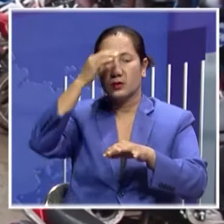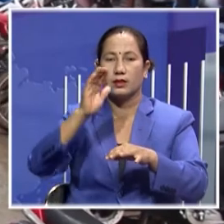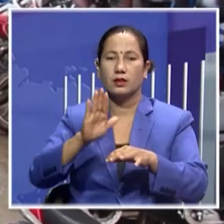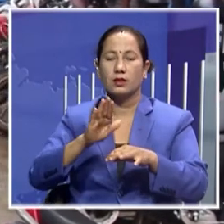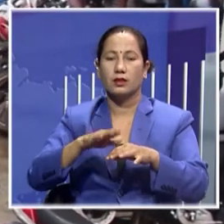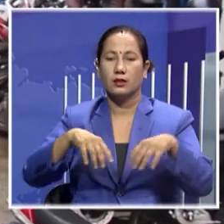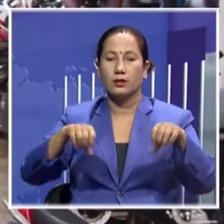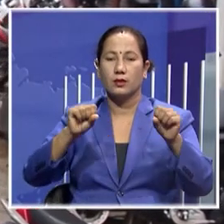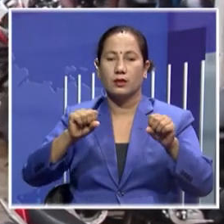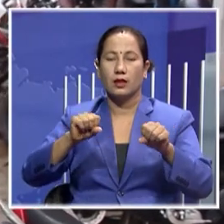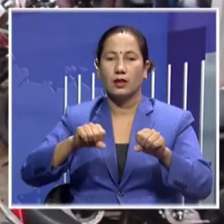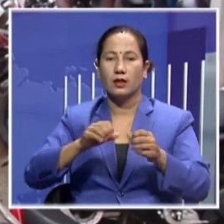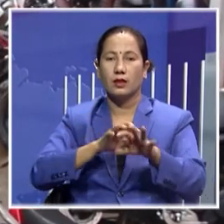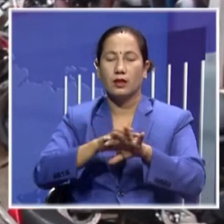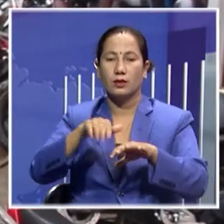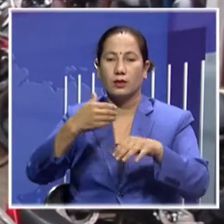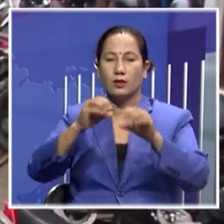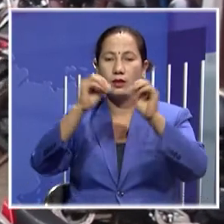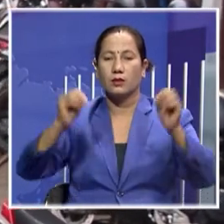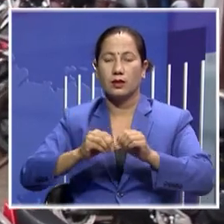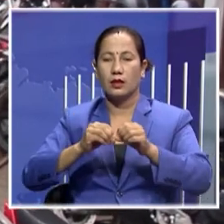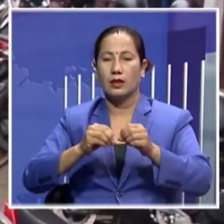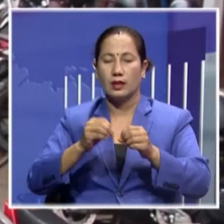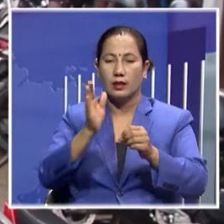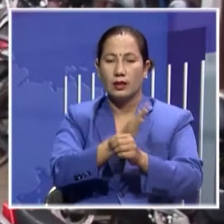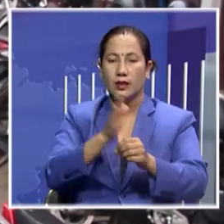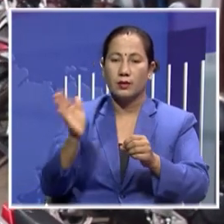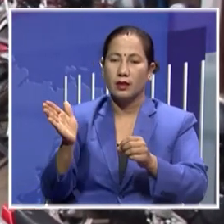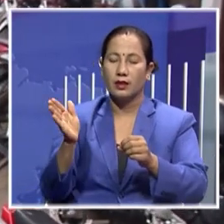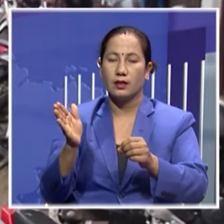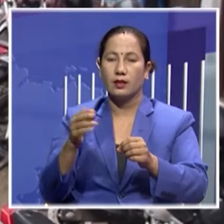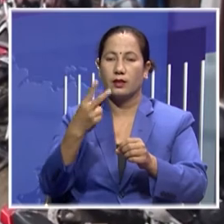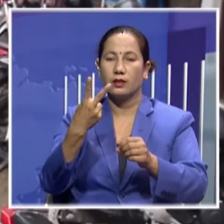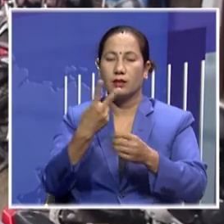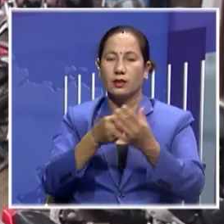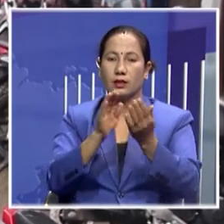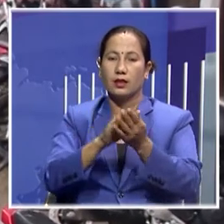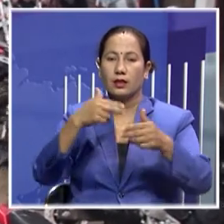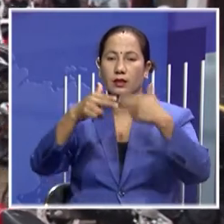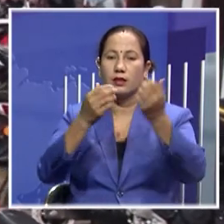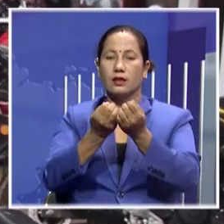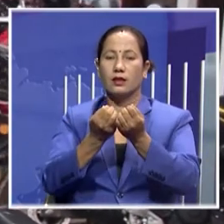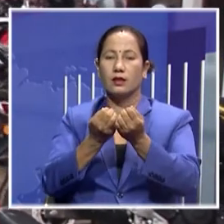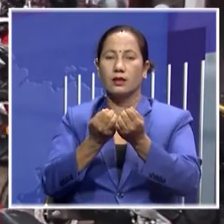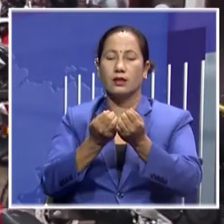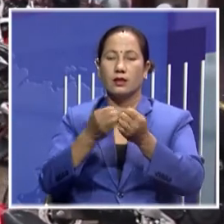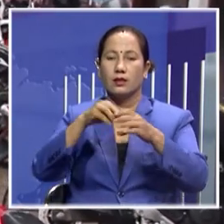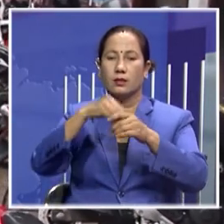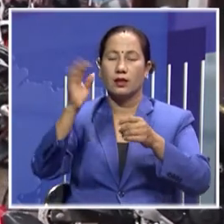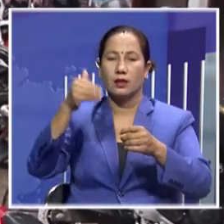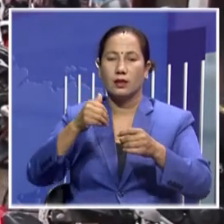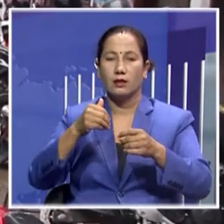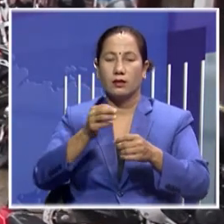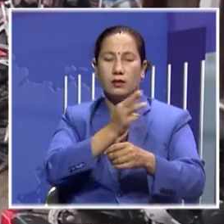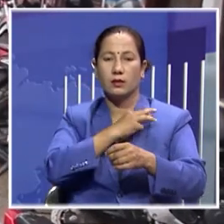यो पसलका ओ दायाँ बायाँ दुईतिर नै राख्ने चलन गर्दाखेरि अनि बाहिरबाट आउने मान्छेले न